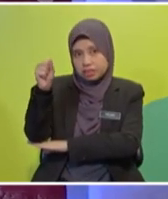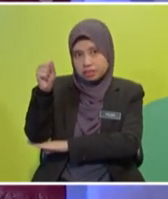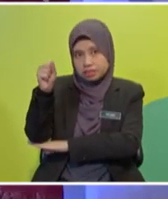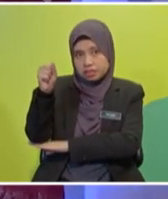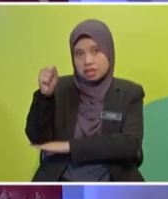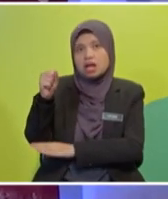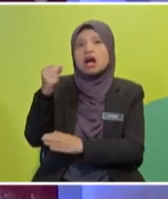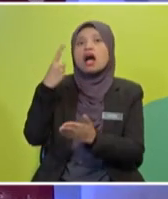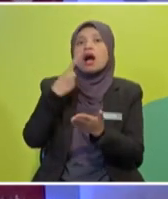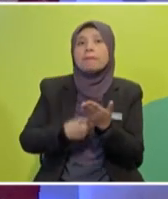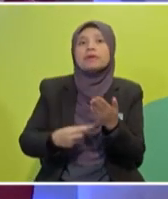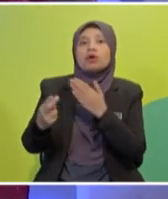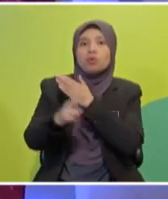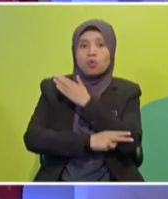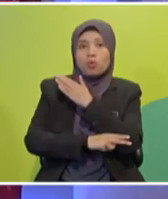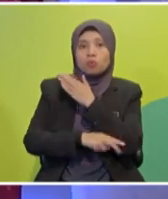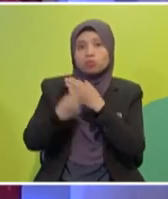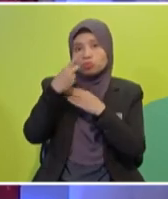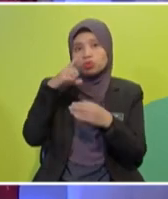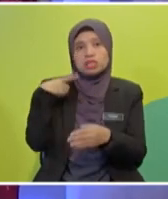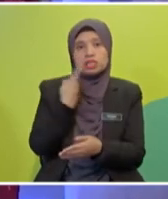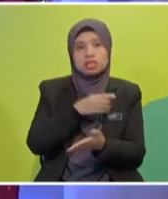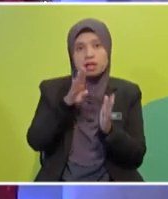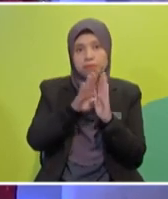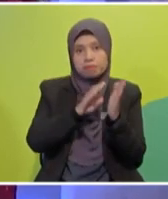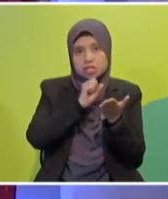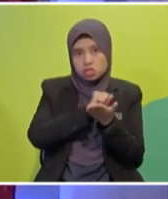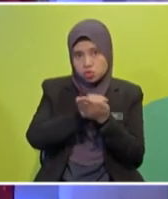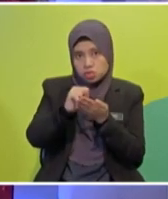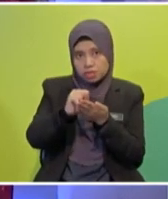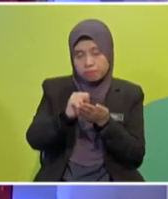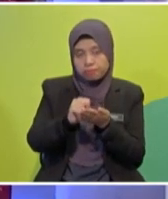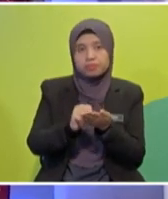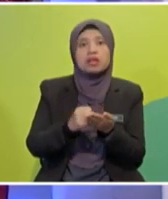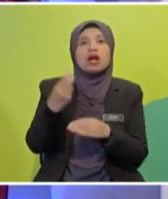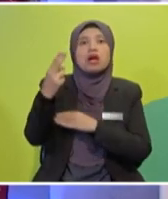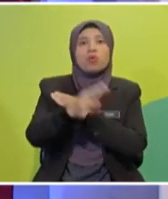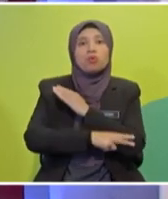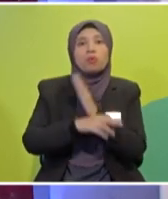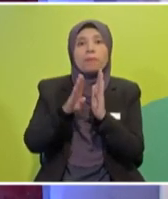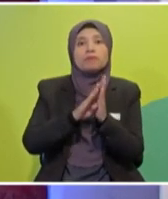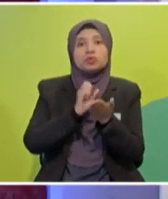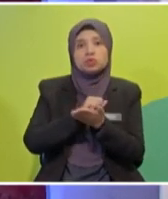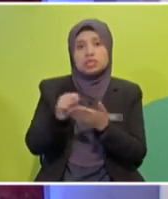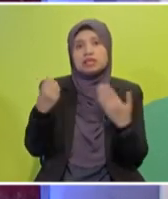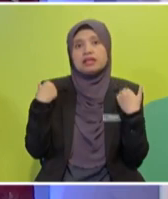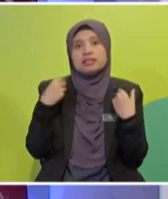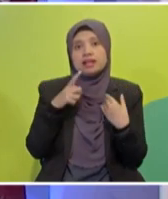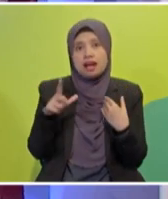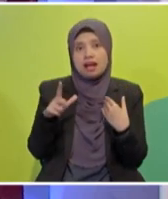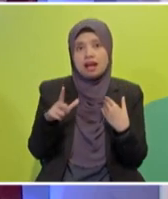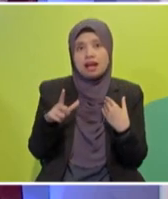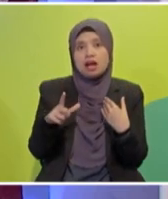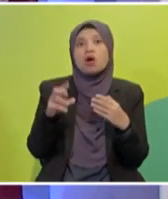hukum kita nak bersuci itu? Okey. Okey, hukum bersuci daripada hadas adalah